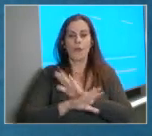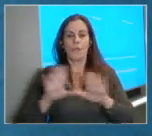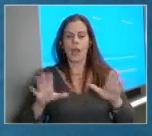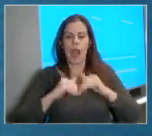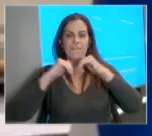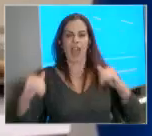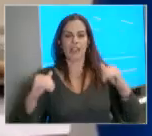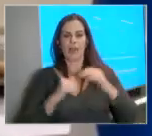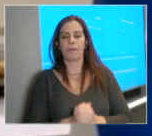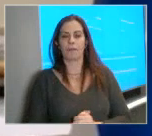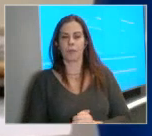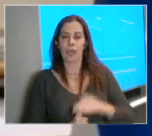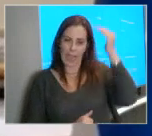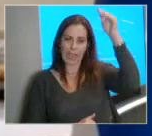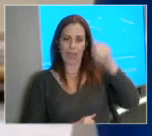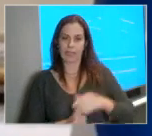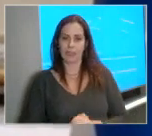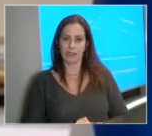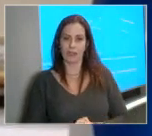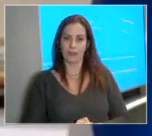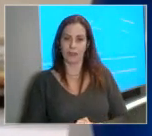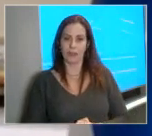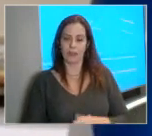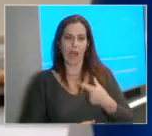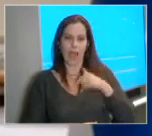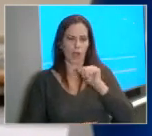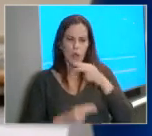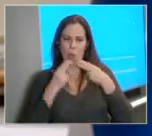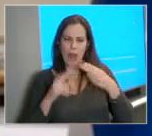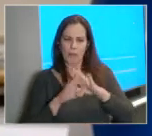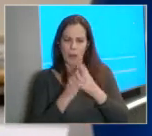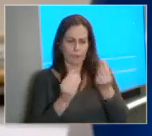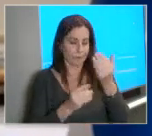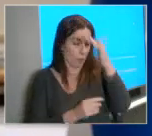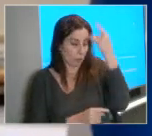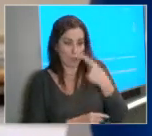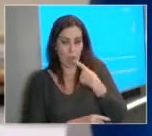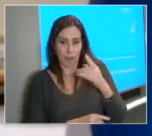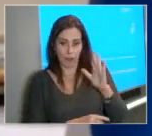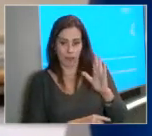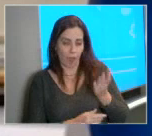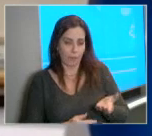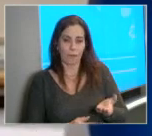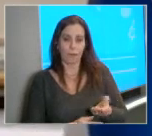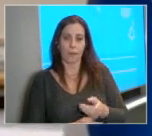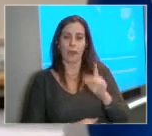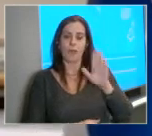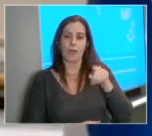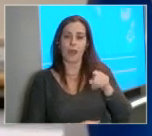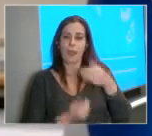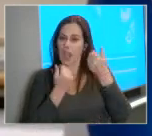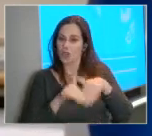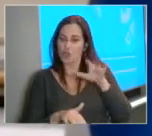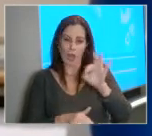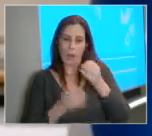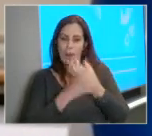גדרות הפרדה. בני גנץ, אני לא אתייחס לכל הדברים המופרכים שאמרת עליי הערב, וגם על הכישלון